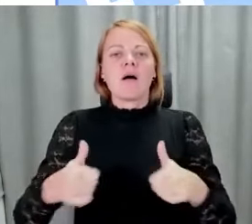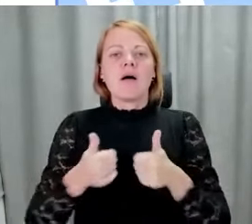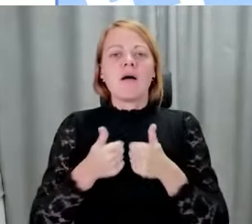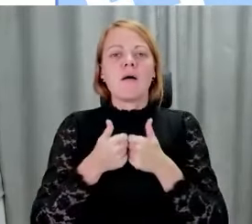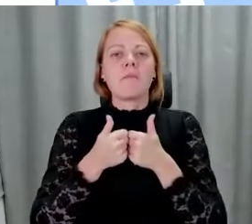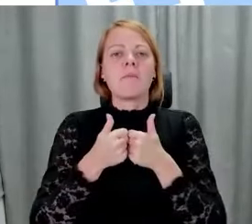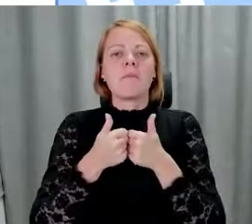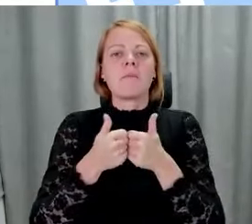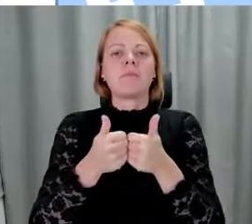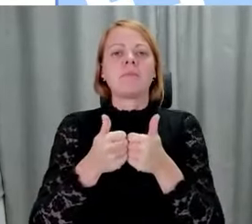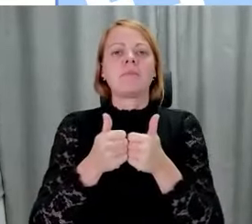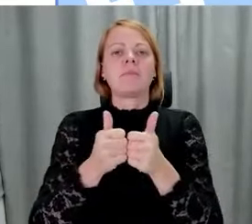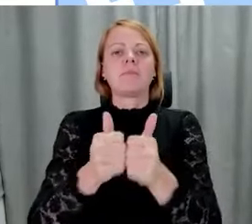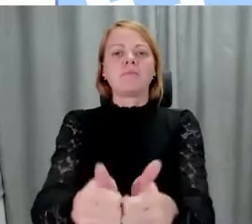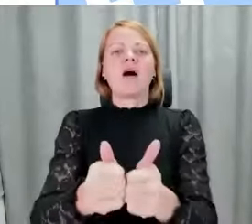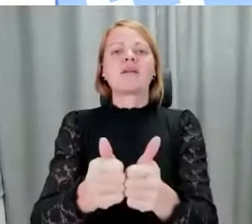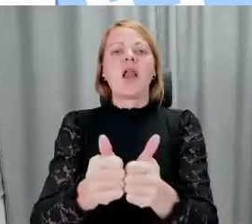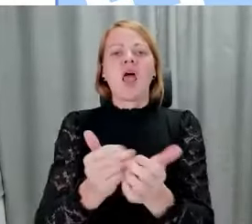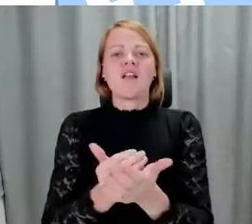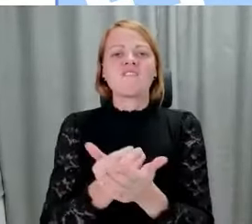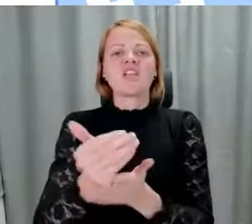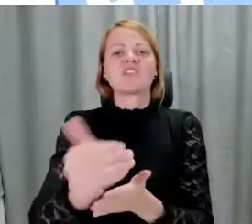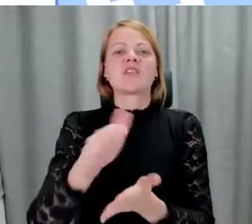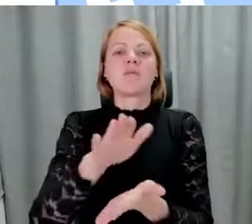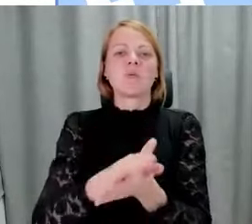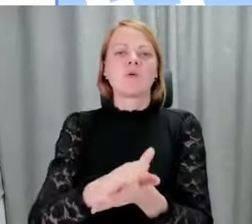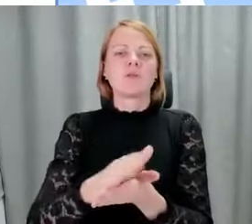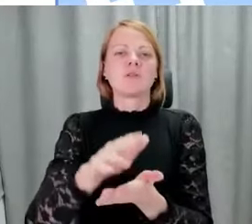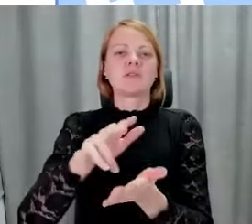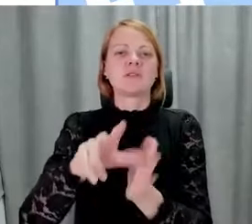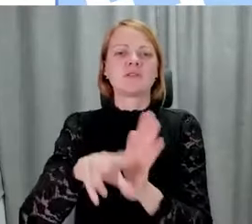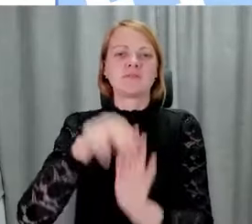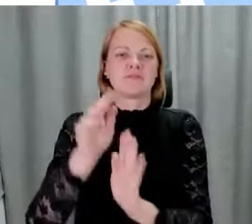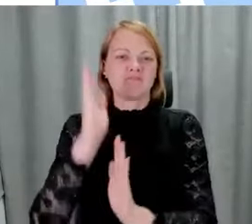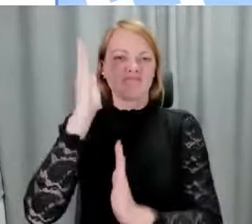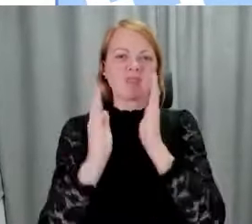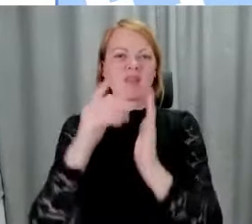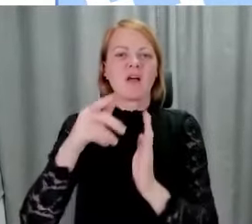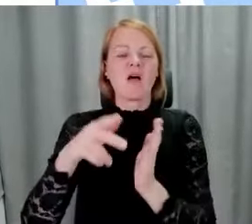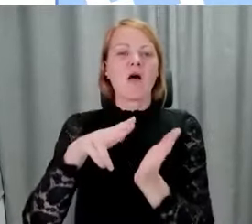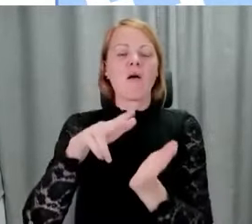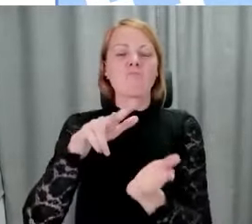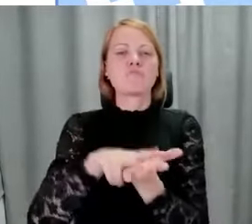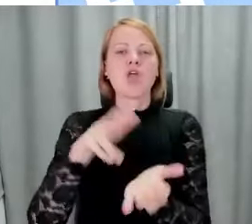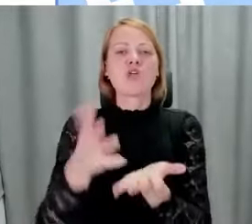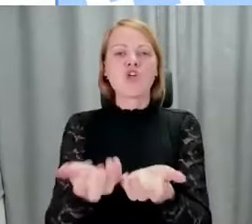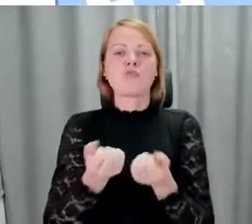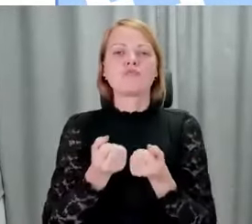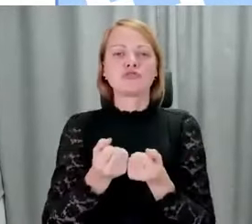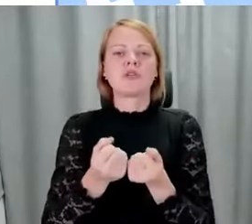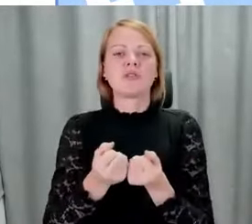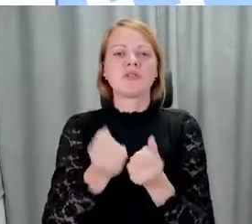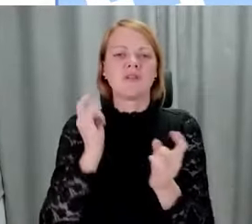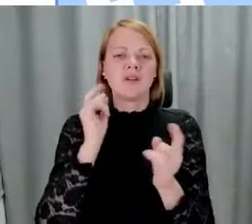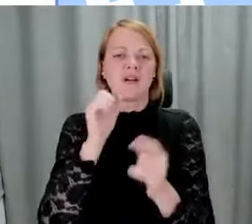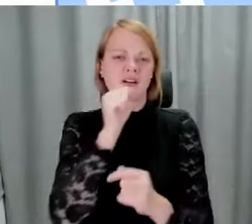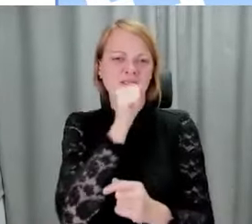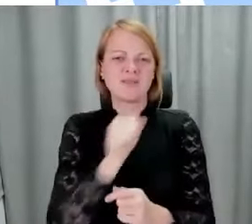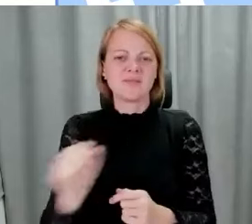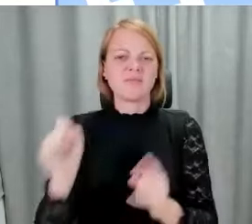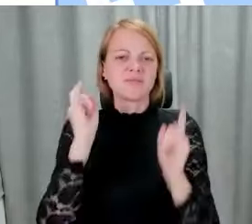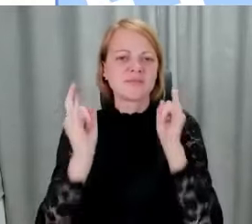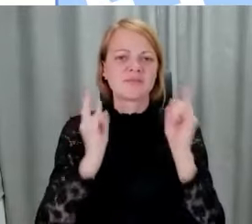kā uz kabinetu pieņemšanai, tā kā viņš uz trešo lasījumu, kad ir skaidrs, ka potenciāli vismazākā iespēja, ka regulējums mainīsies. Tas tāda maza